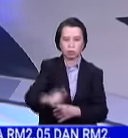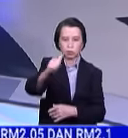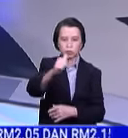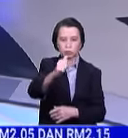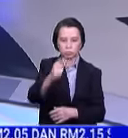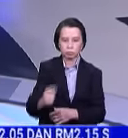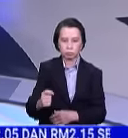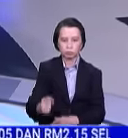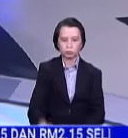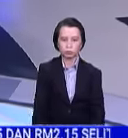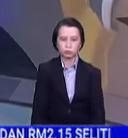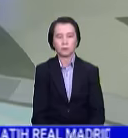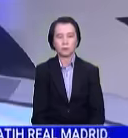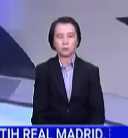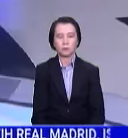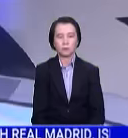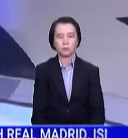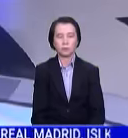Tenggara.